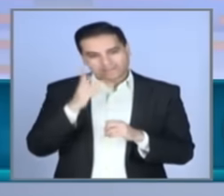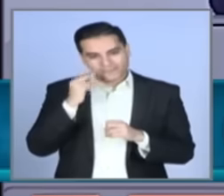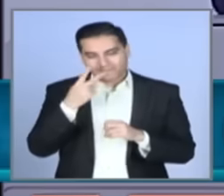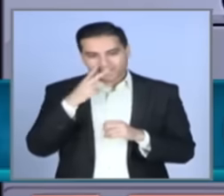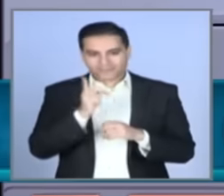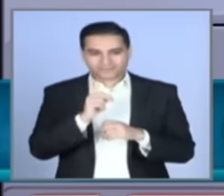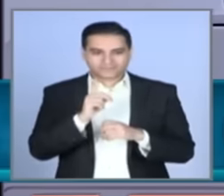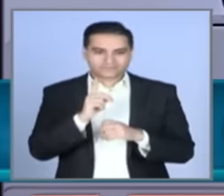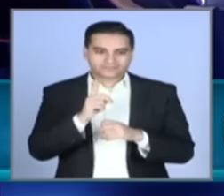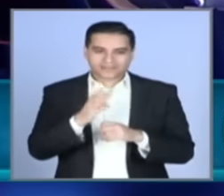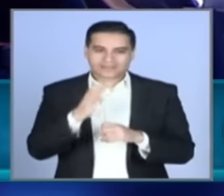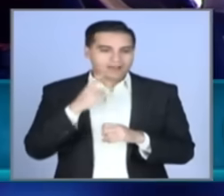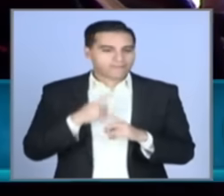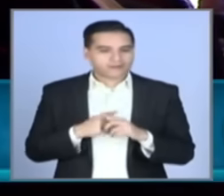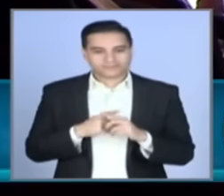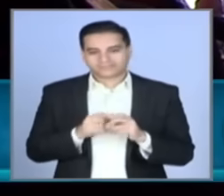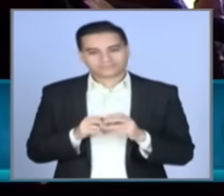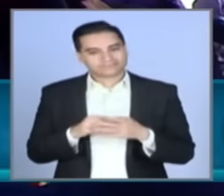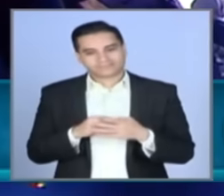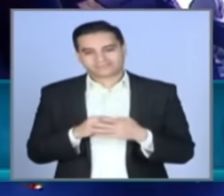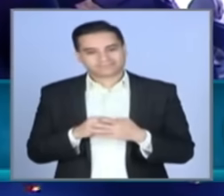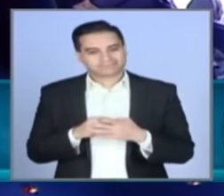مش عيد. إجابة خاطئة.